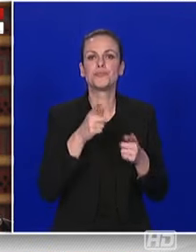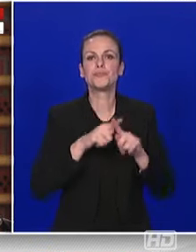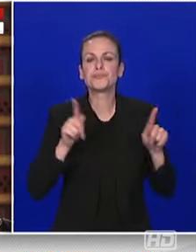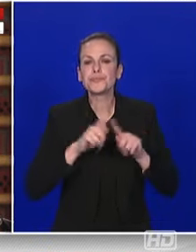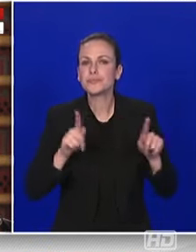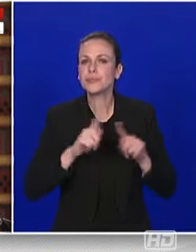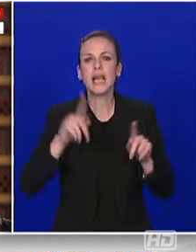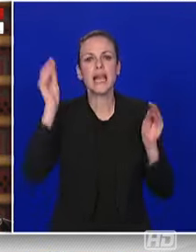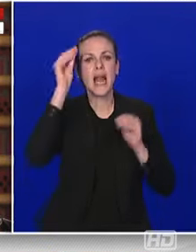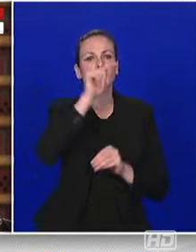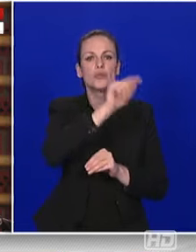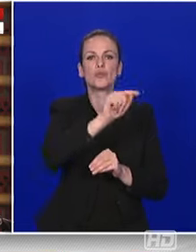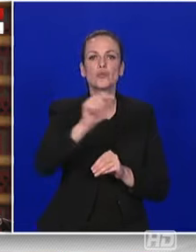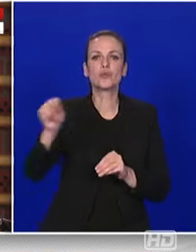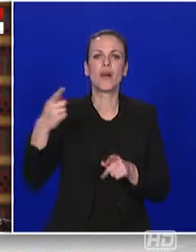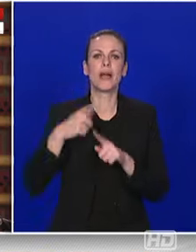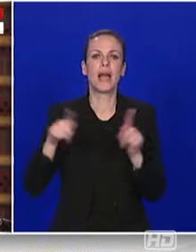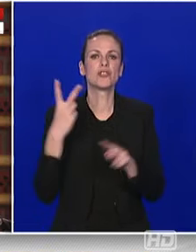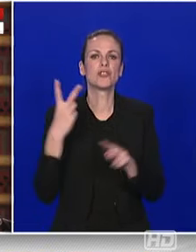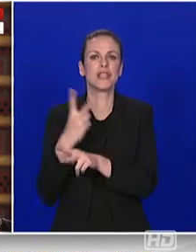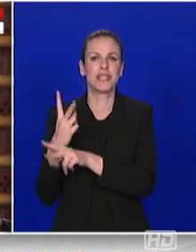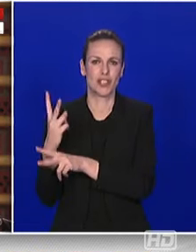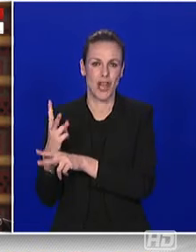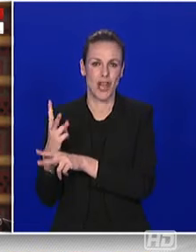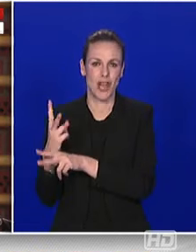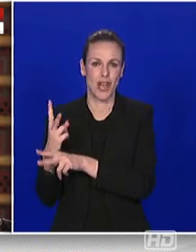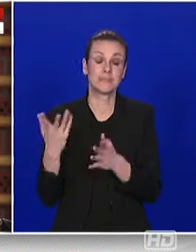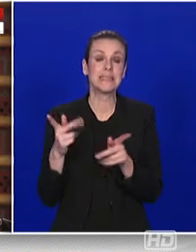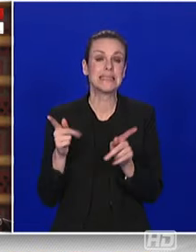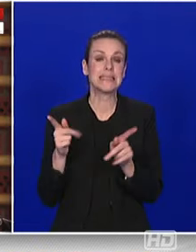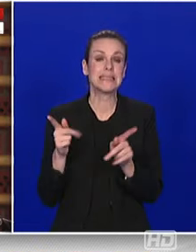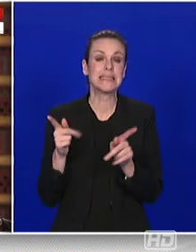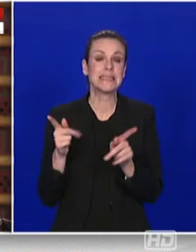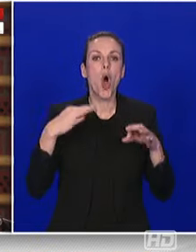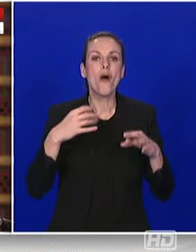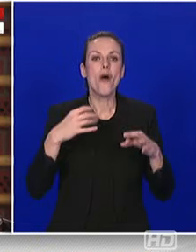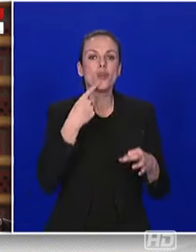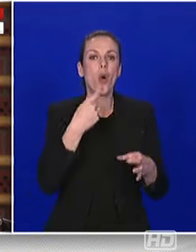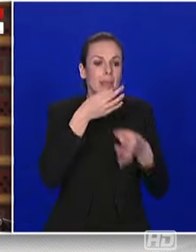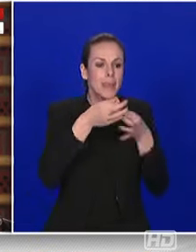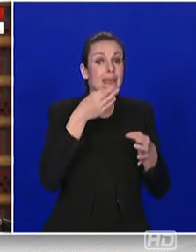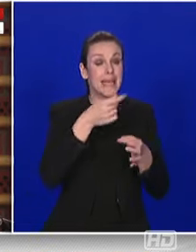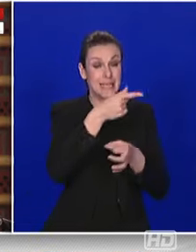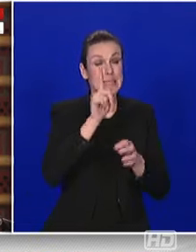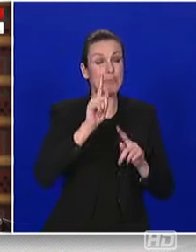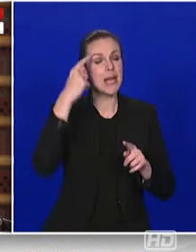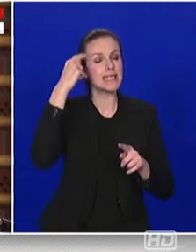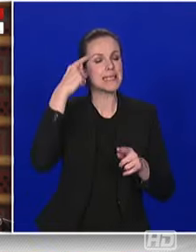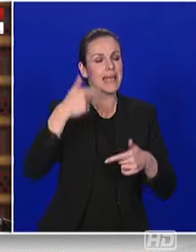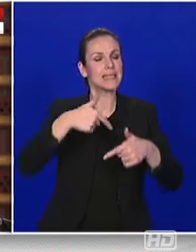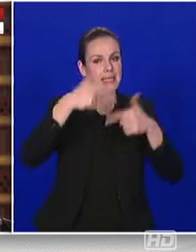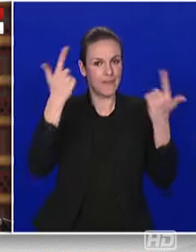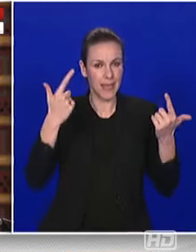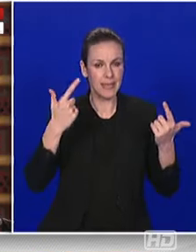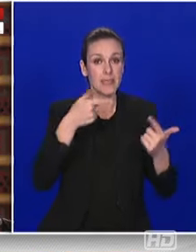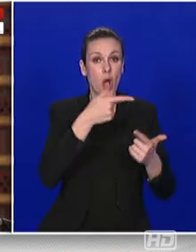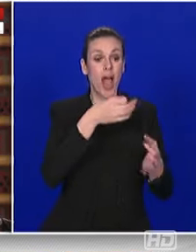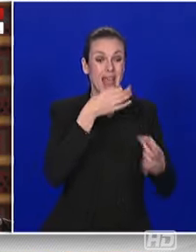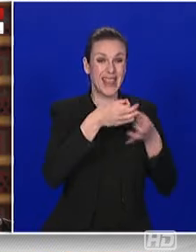različita iskustva i u europskim zemljama, ovisnosti o kojim testovima se radi. Morate biti svjesni da ti testovi